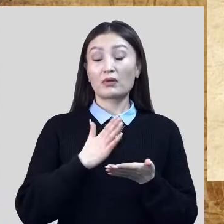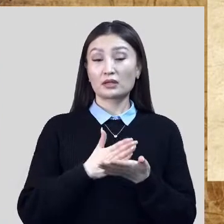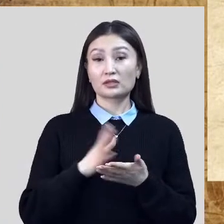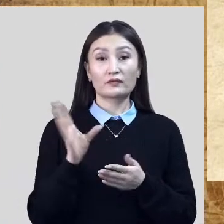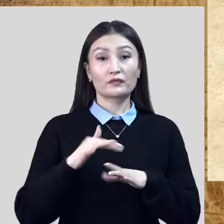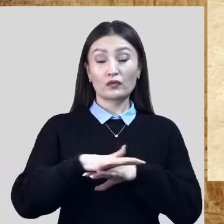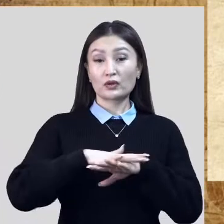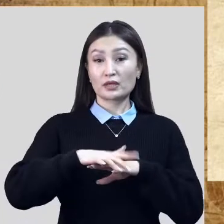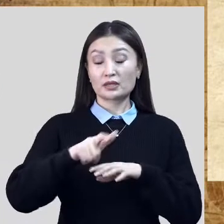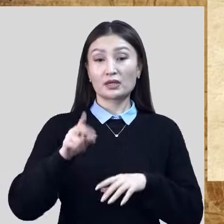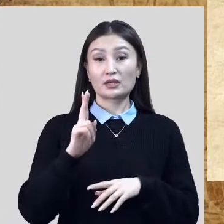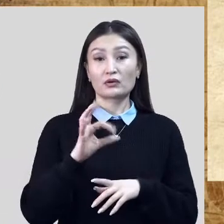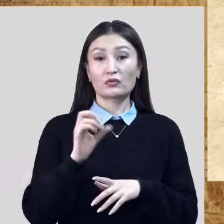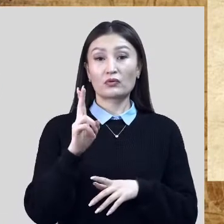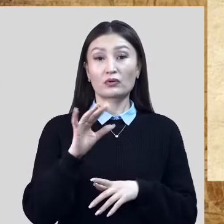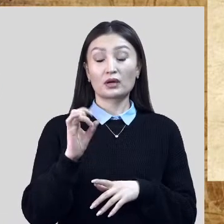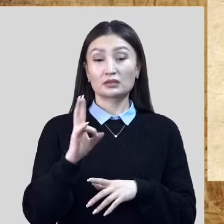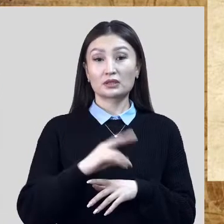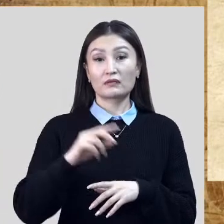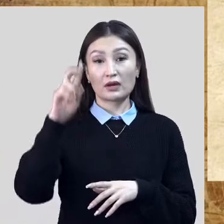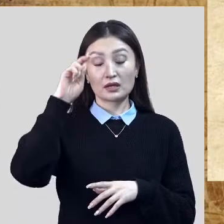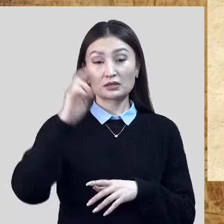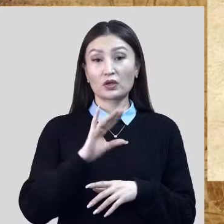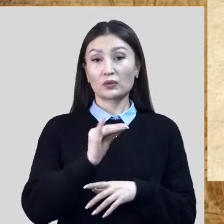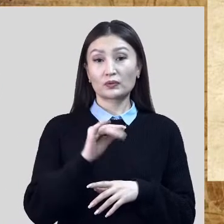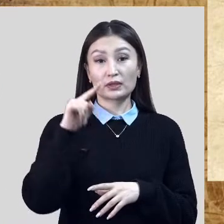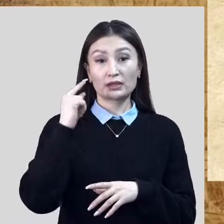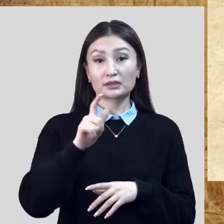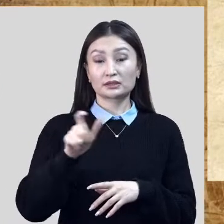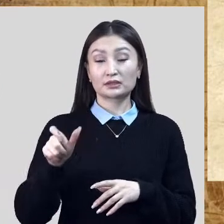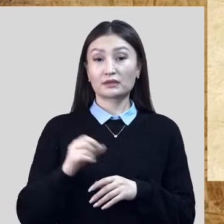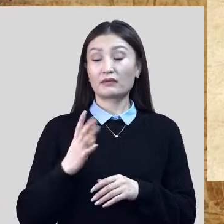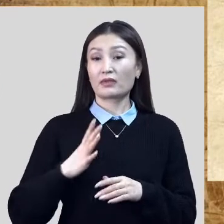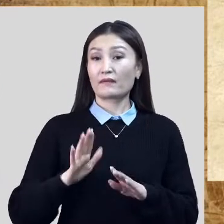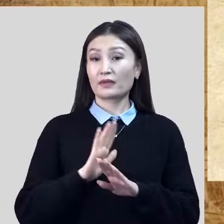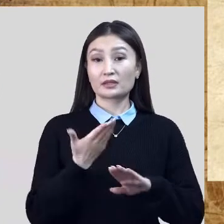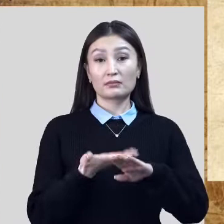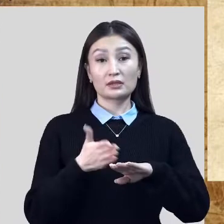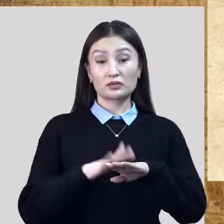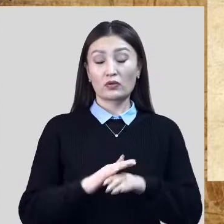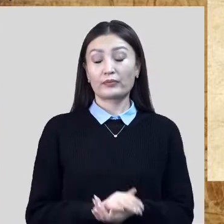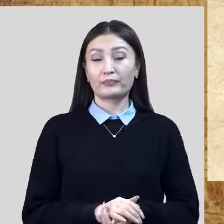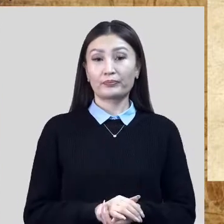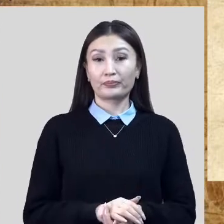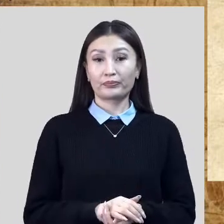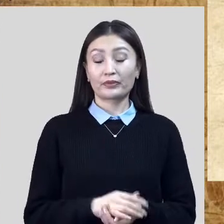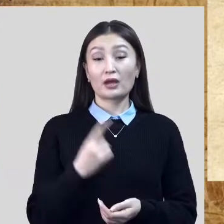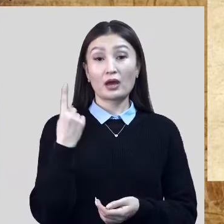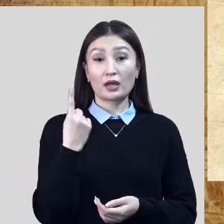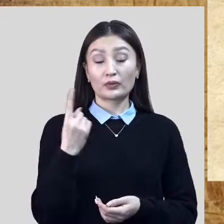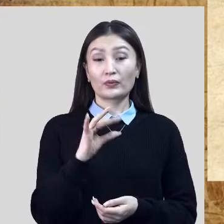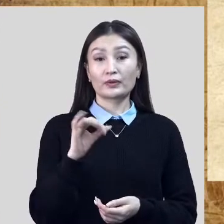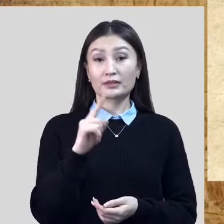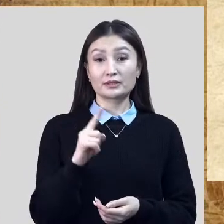всего населения Коканского ханства, в том числе южных кыргызов, стало невыносимо тяжелым. Одной